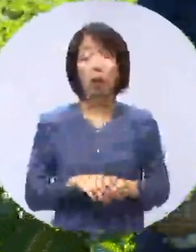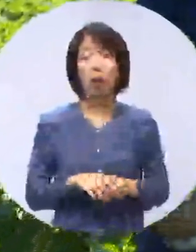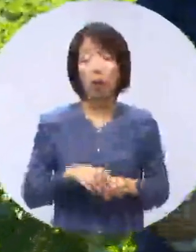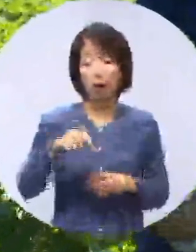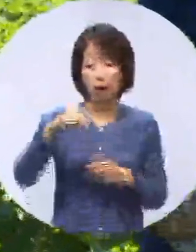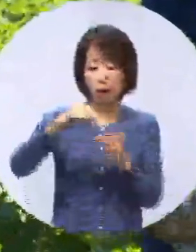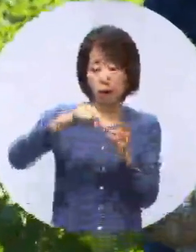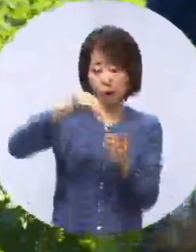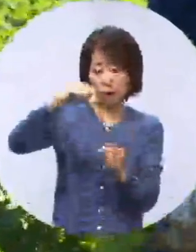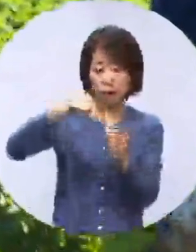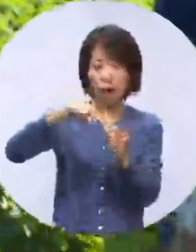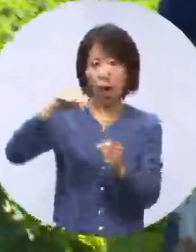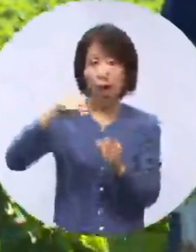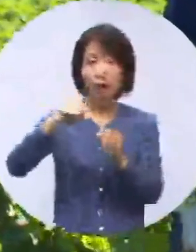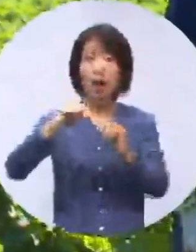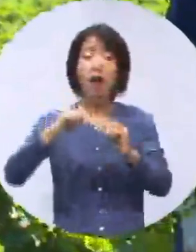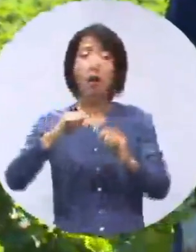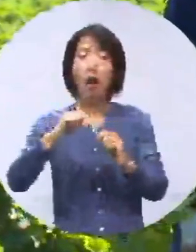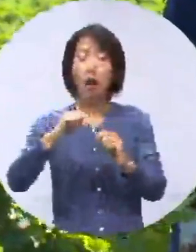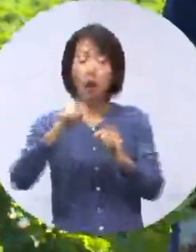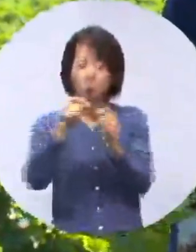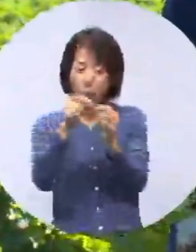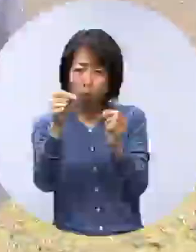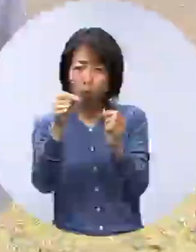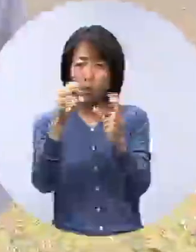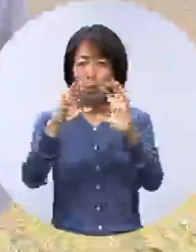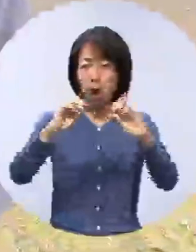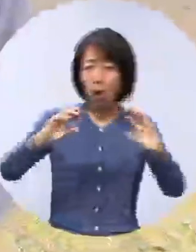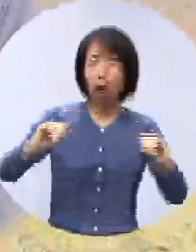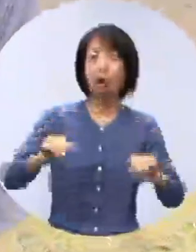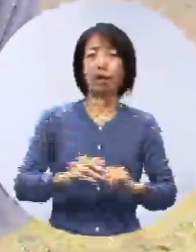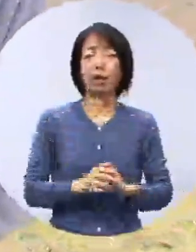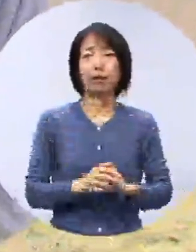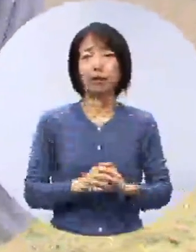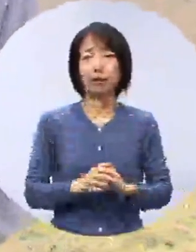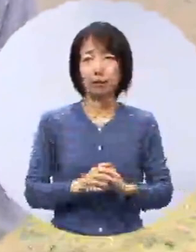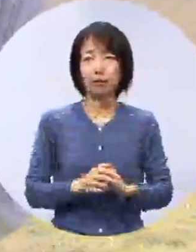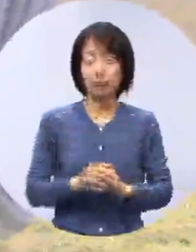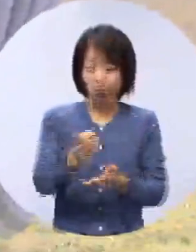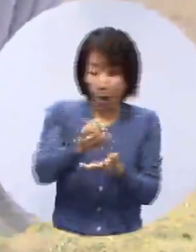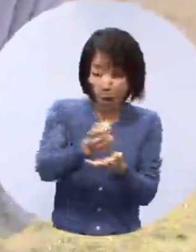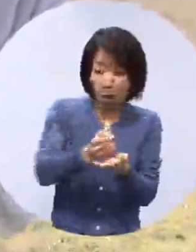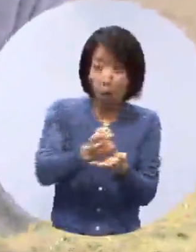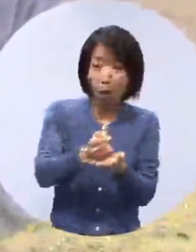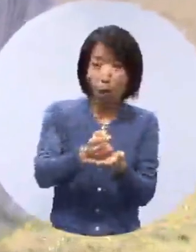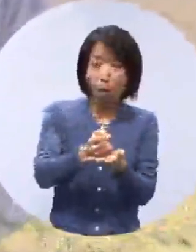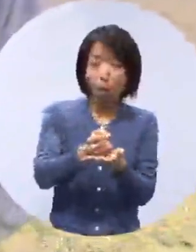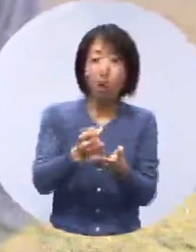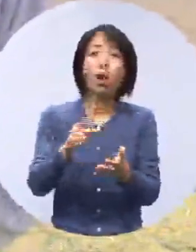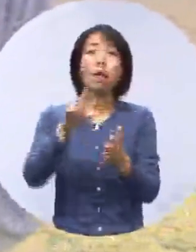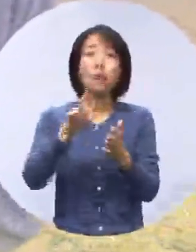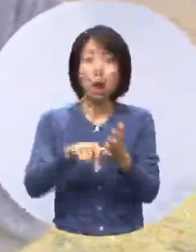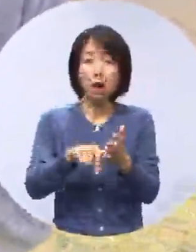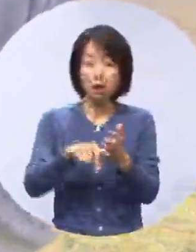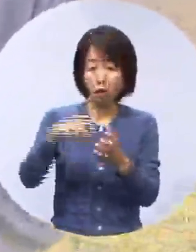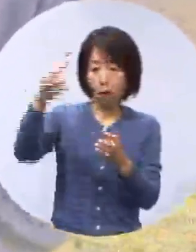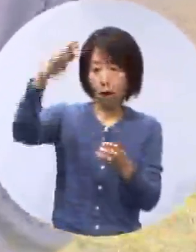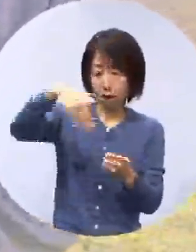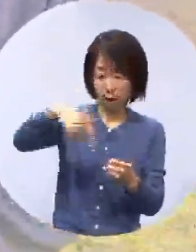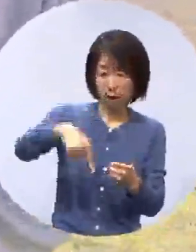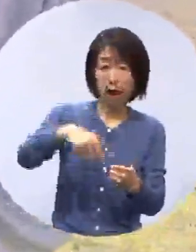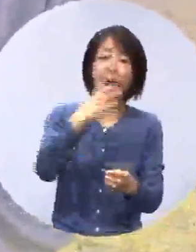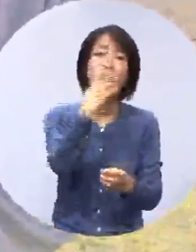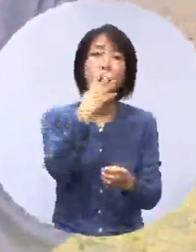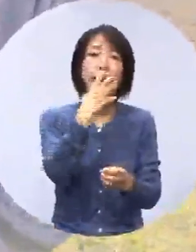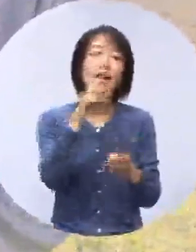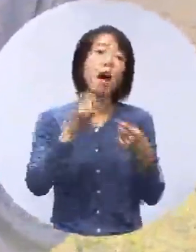ごい細い、細かい、口に残らない。 おろして付け合わせますよね、はい、そういう時はやっぱり先っぽが美味しいと思います。あ